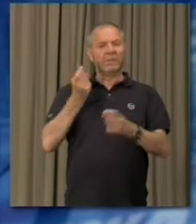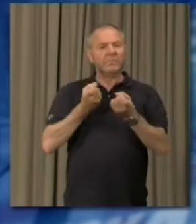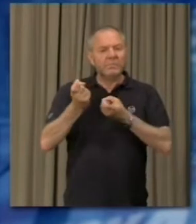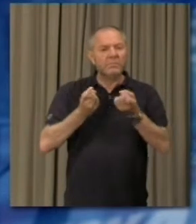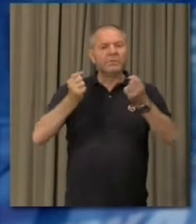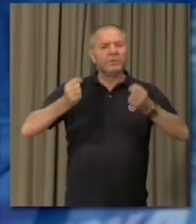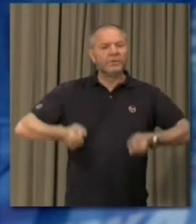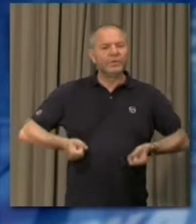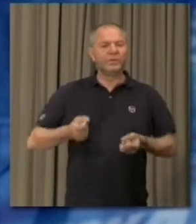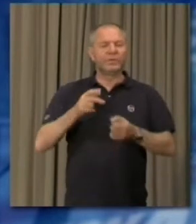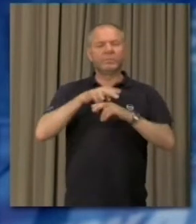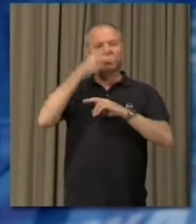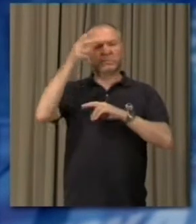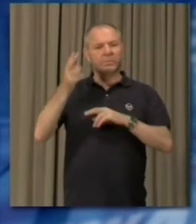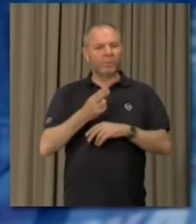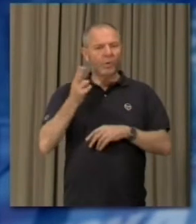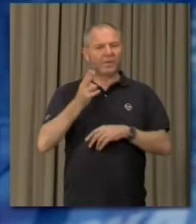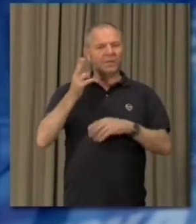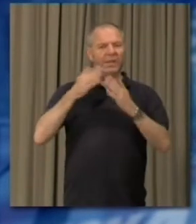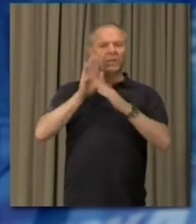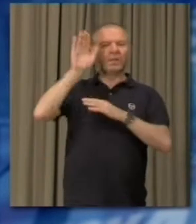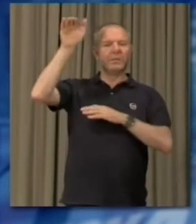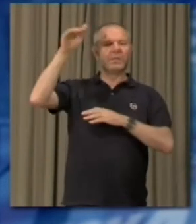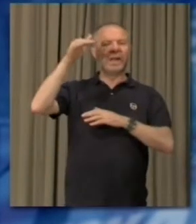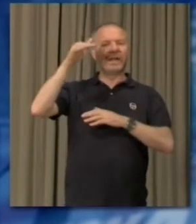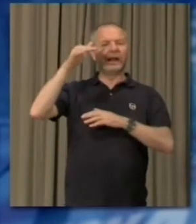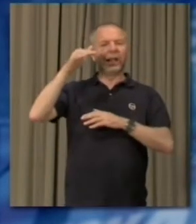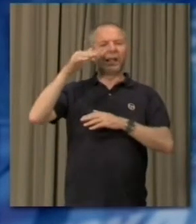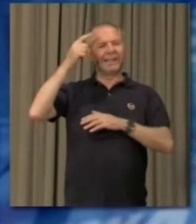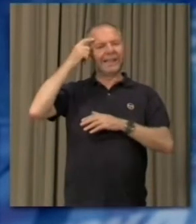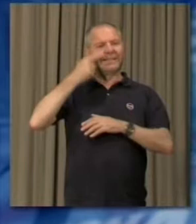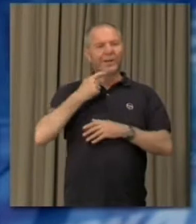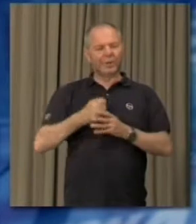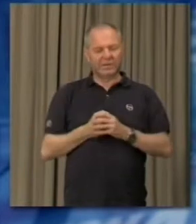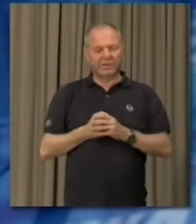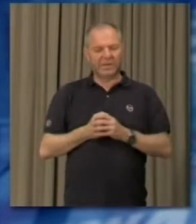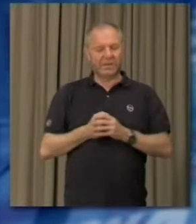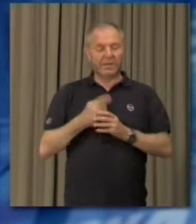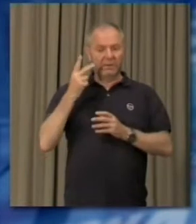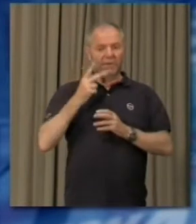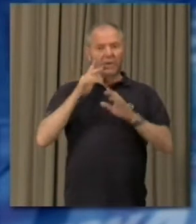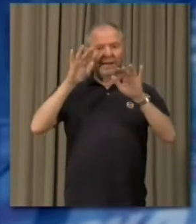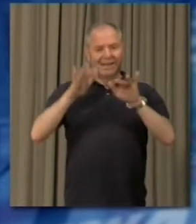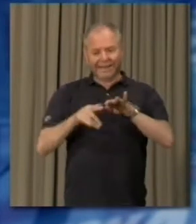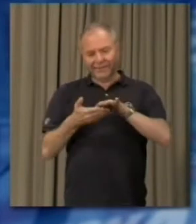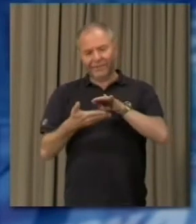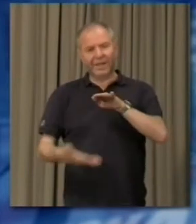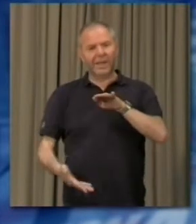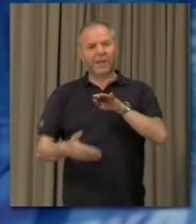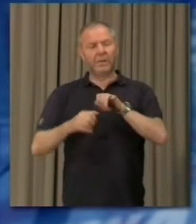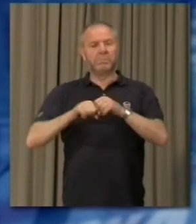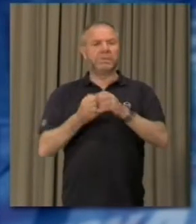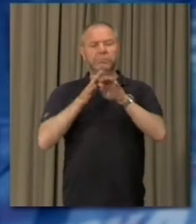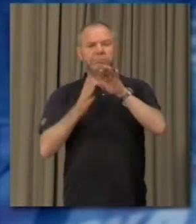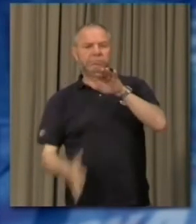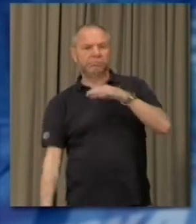Rossa, mentre era intento in un'escursione. Elena Ferraris, 37 anni, è precipitata per il cedimento della neve che stava calpestando mentre stava salendo